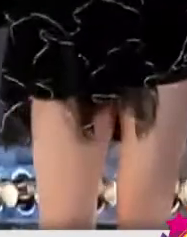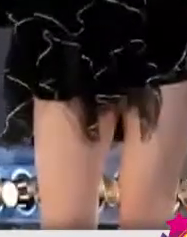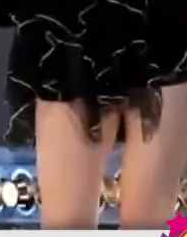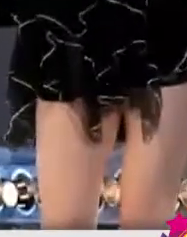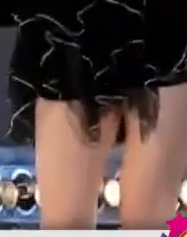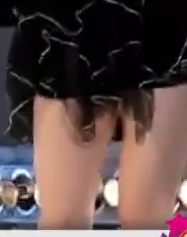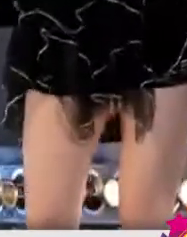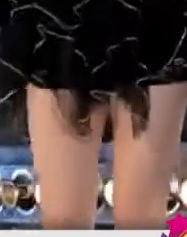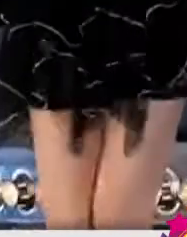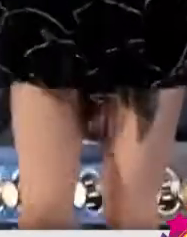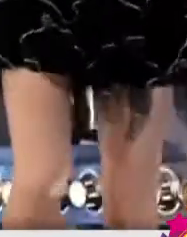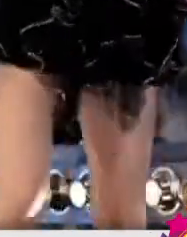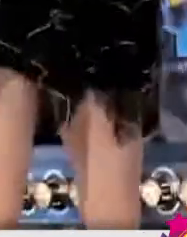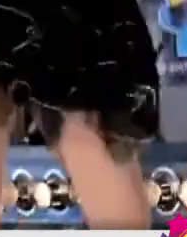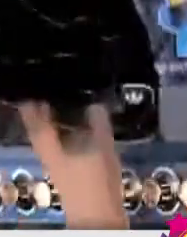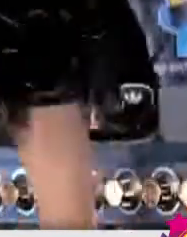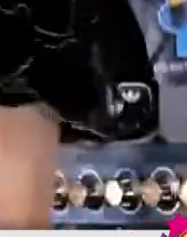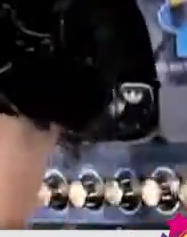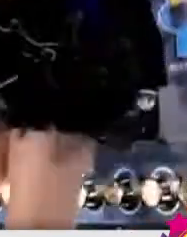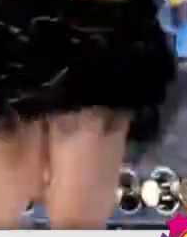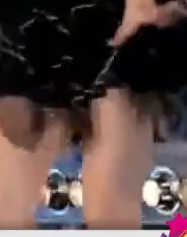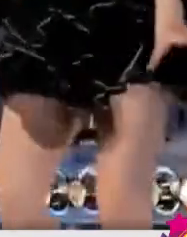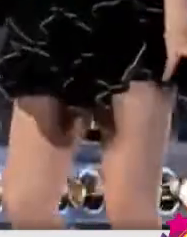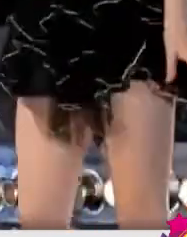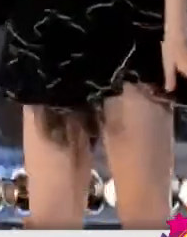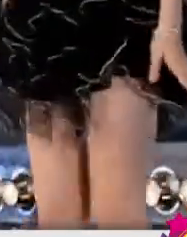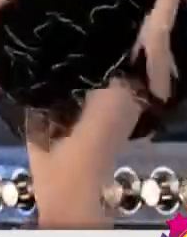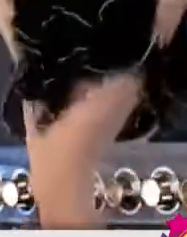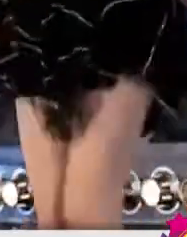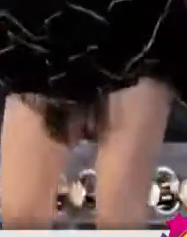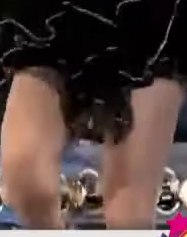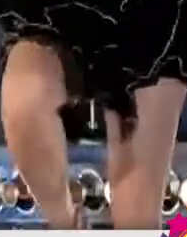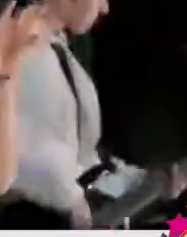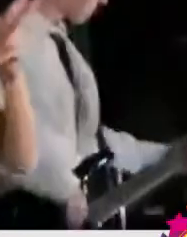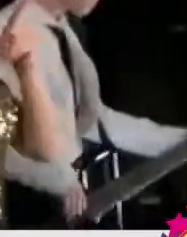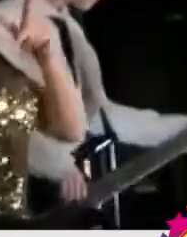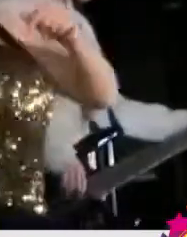어차피 잡힌 거 그냥 살란다.